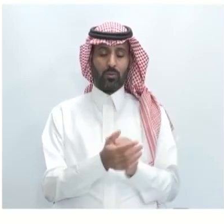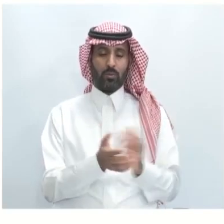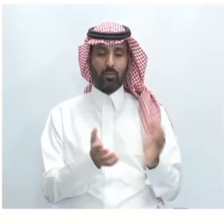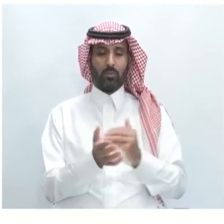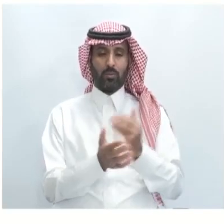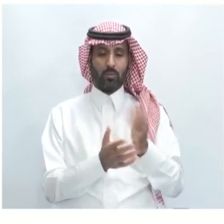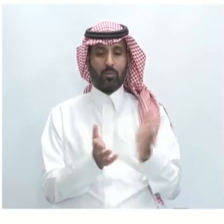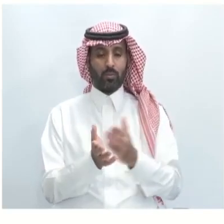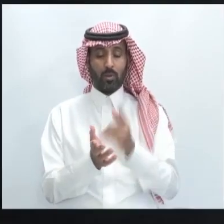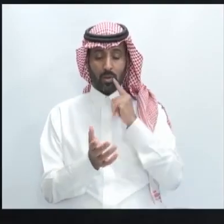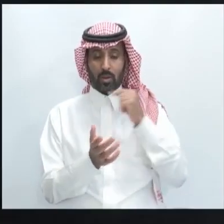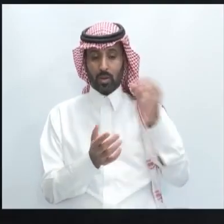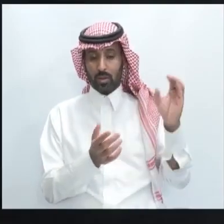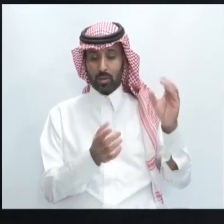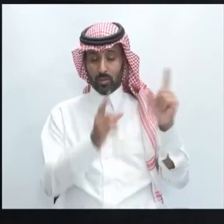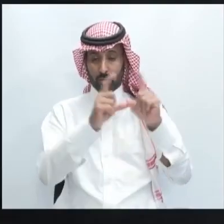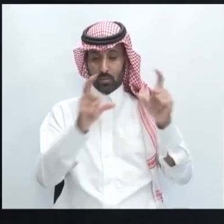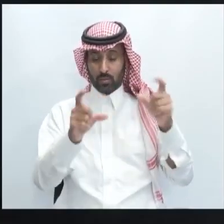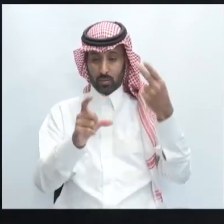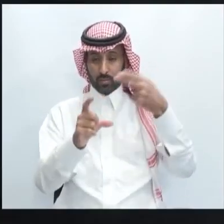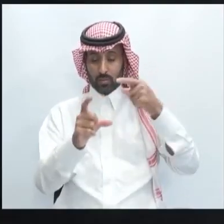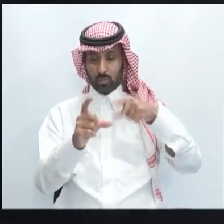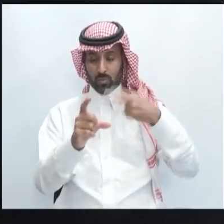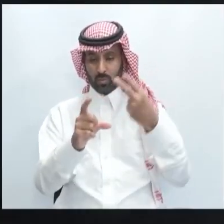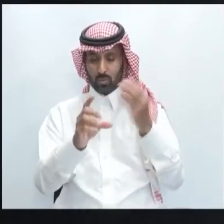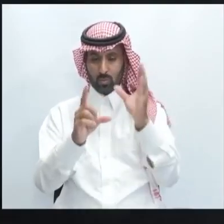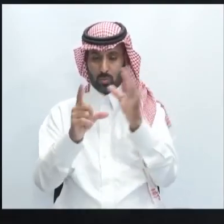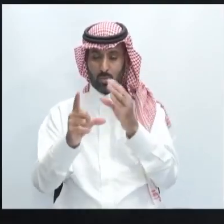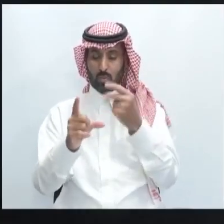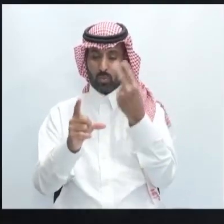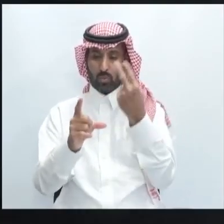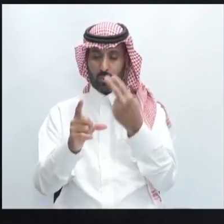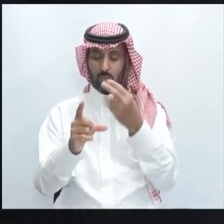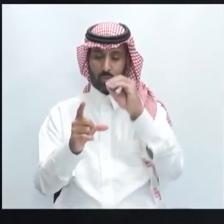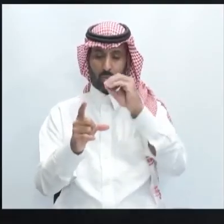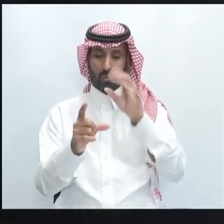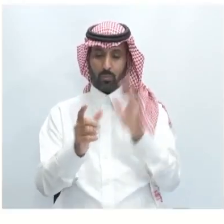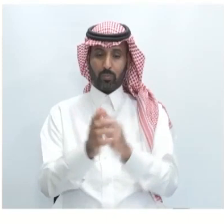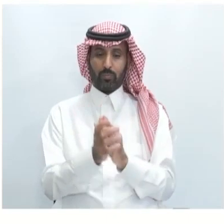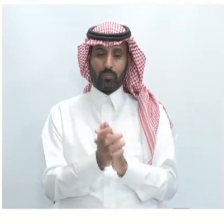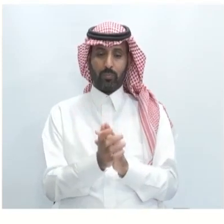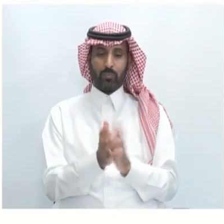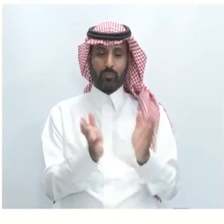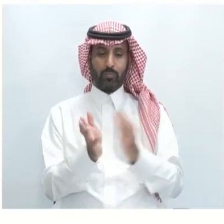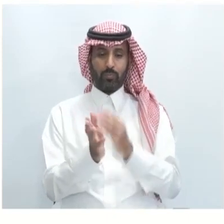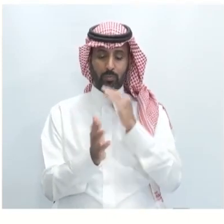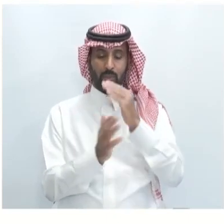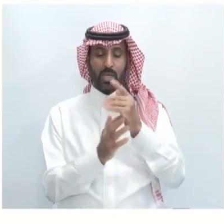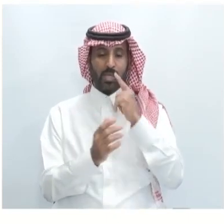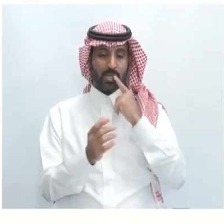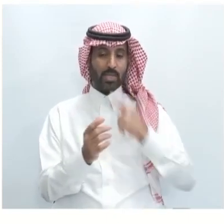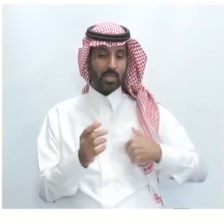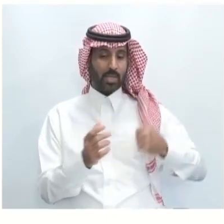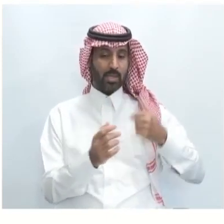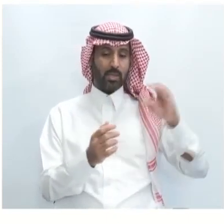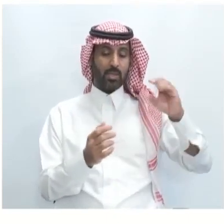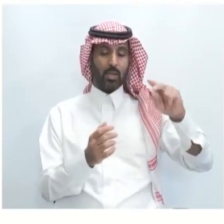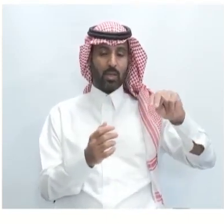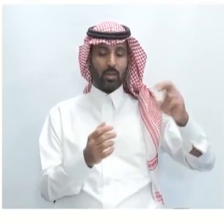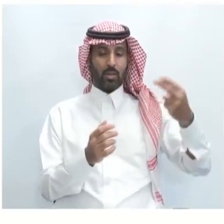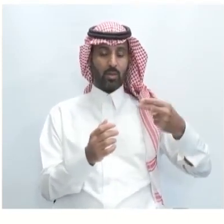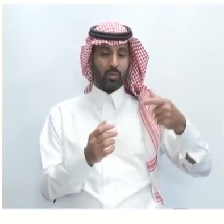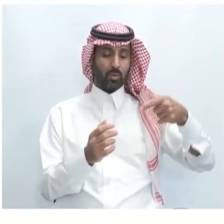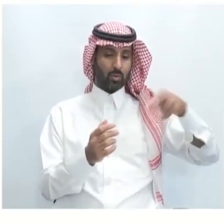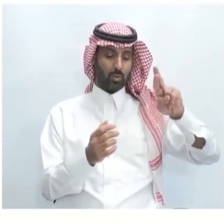الاكسجين اذا العناصر المكونه للكربوهيدرات كربون وهيدروجين واكسجين الصيغه العامه